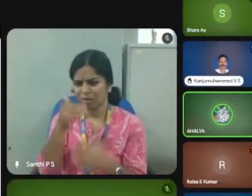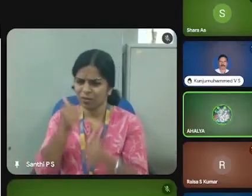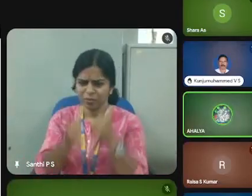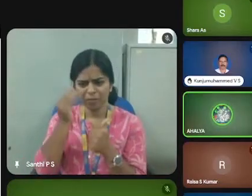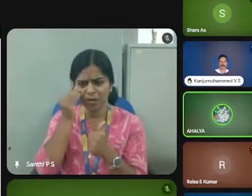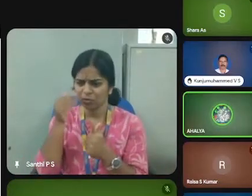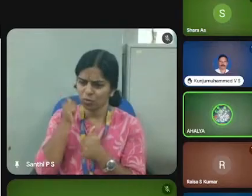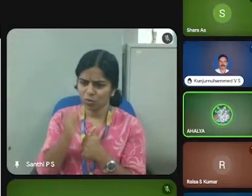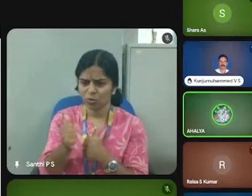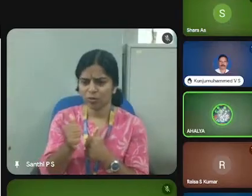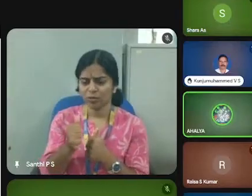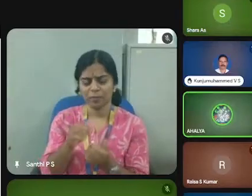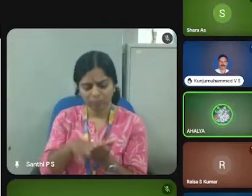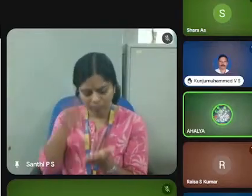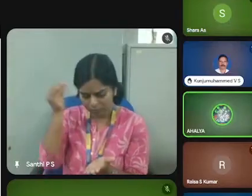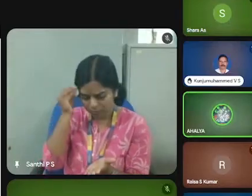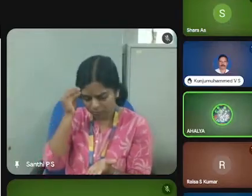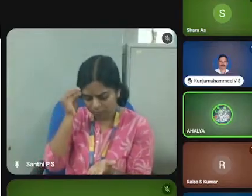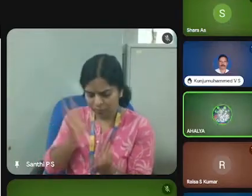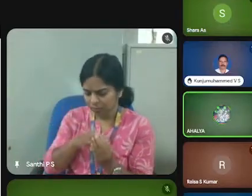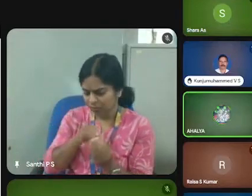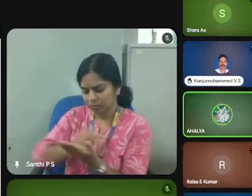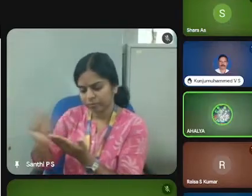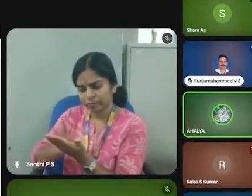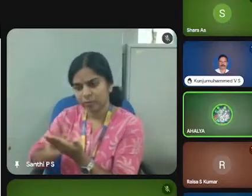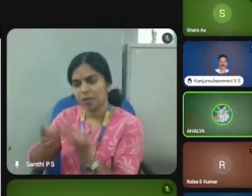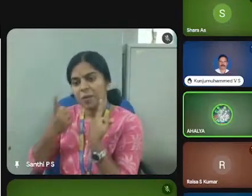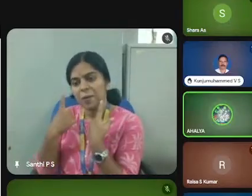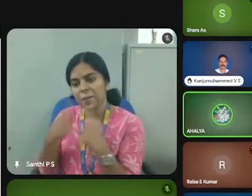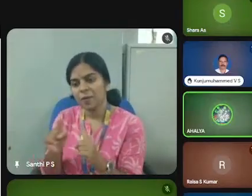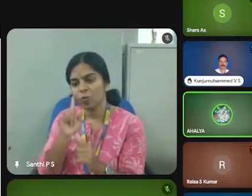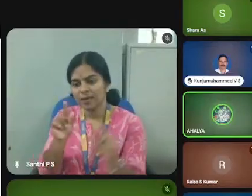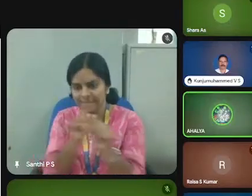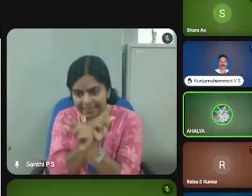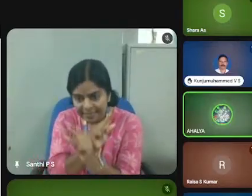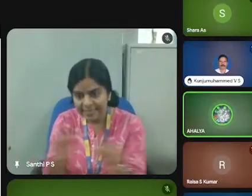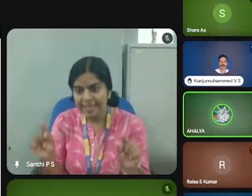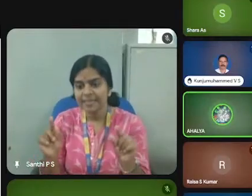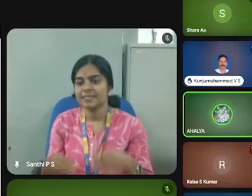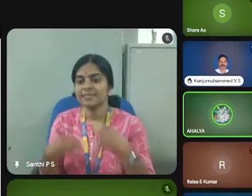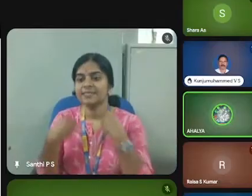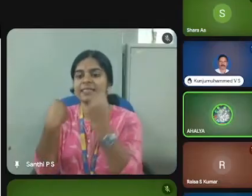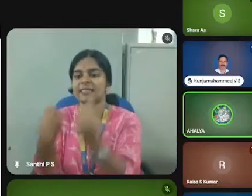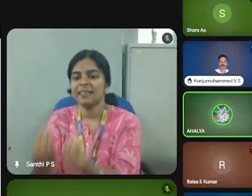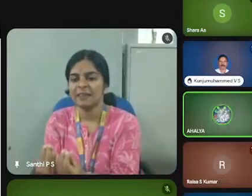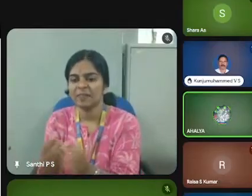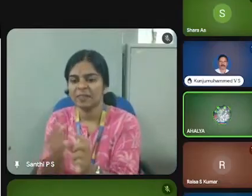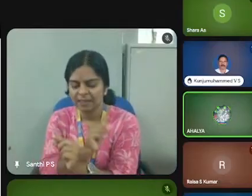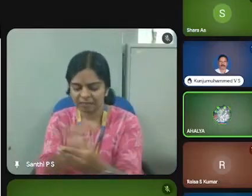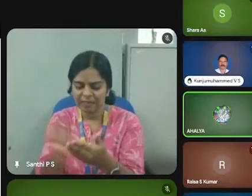കിട്ടുന്നുണ്ട്, ബൈഹാർട്ട് പഠിച്ചു വെച്ചിട്ടാണ് ആൾ എഴുതുന്നതും ഒക്കെ ചെയ്യുന്നത്. പക്ഷെ ആൾക്കൊരു സെന്റൻസ് കൊടുത്തു കഴിഞ്ഞിട്ടുണ്ടെങ്കിൽ എഴുതാനോ വായിക്കാനോ ആയിട്ട്